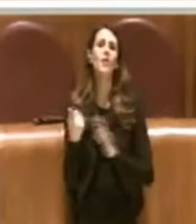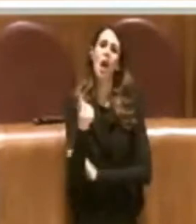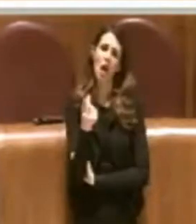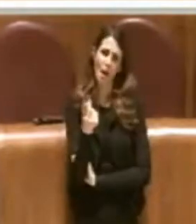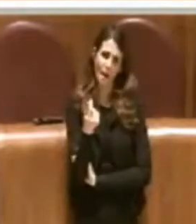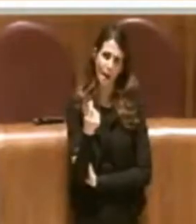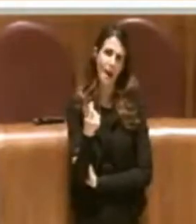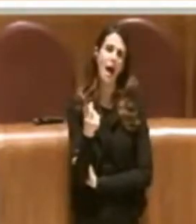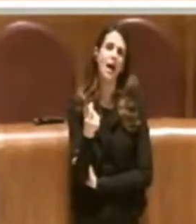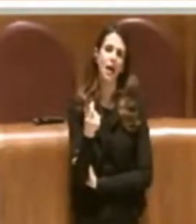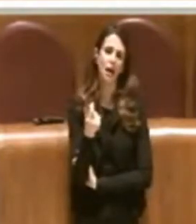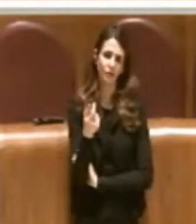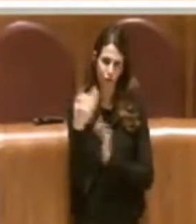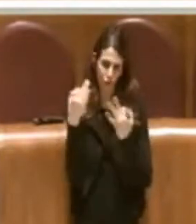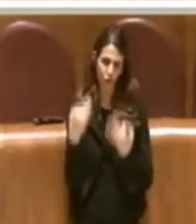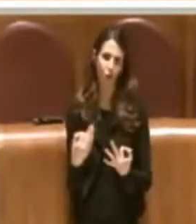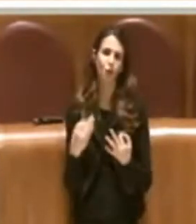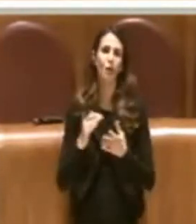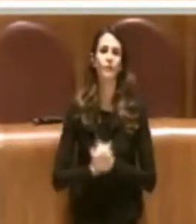tariffa. Quindi,